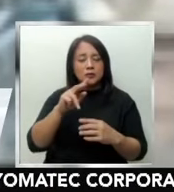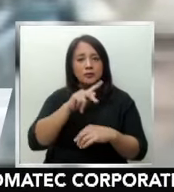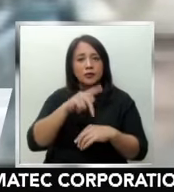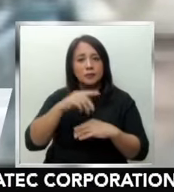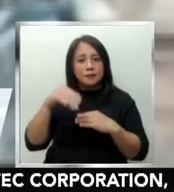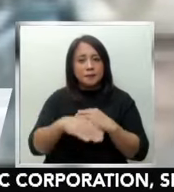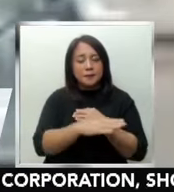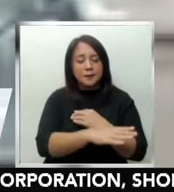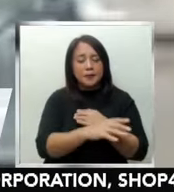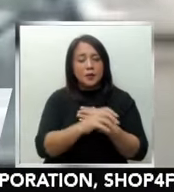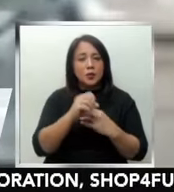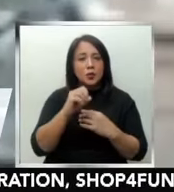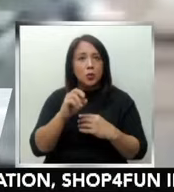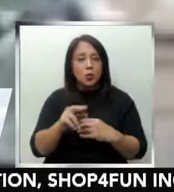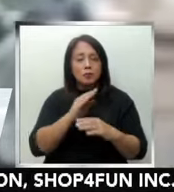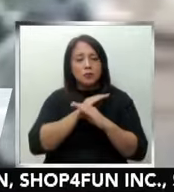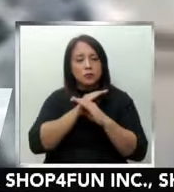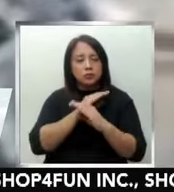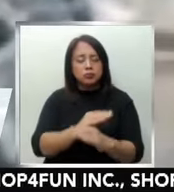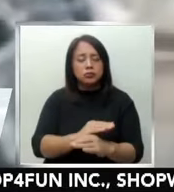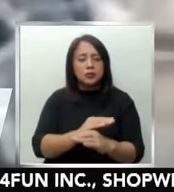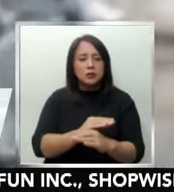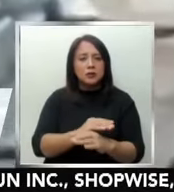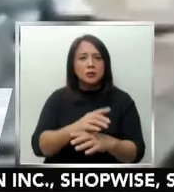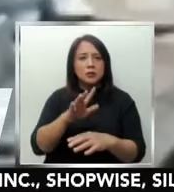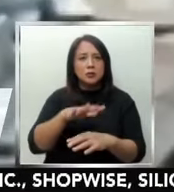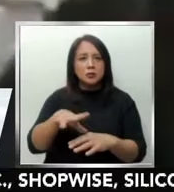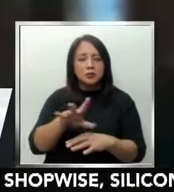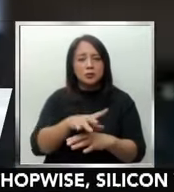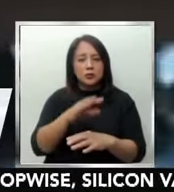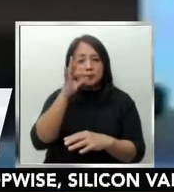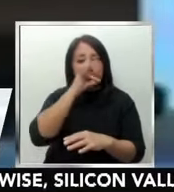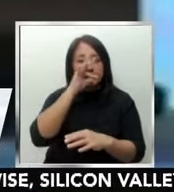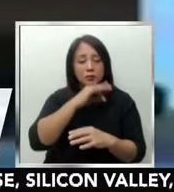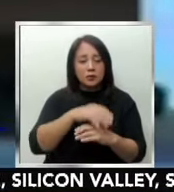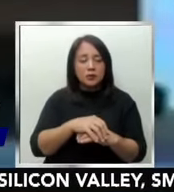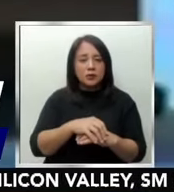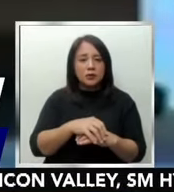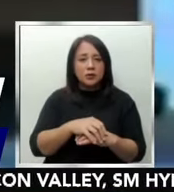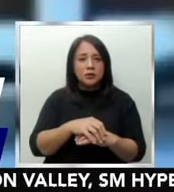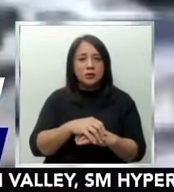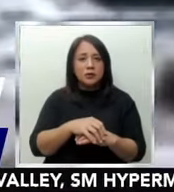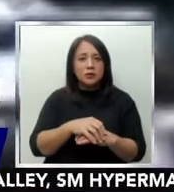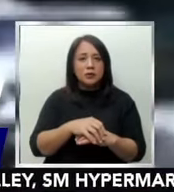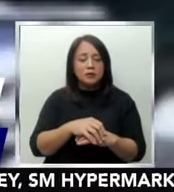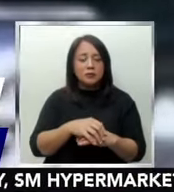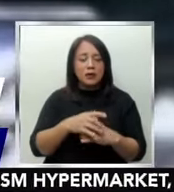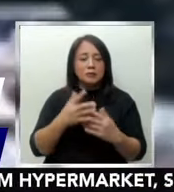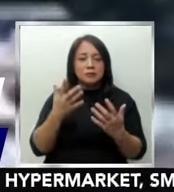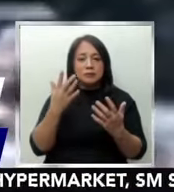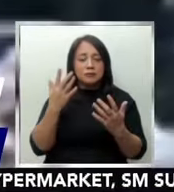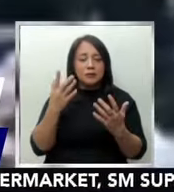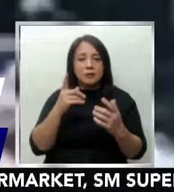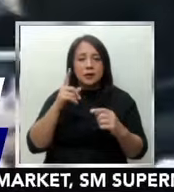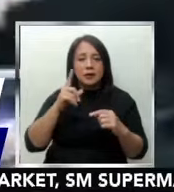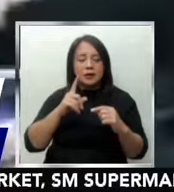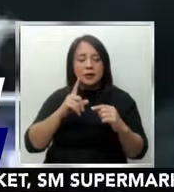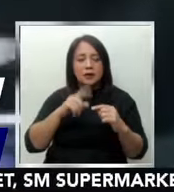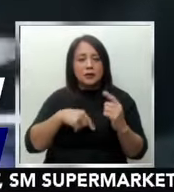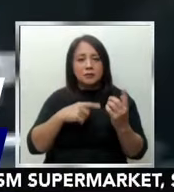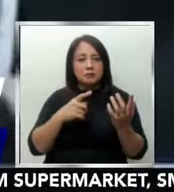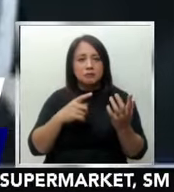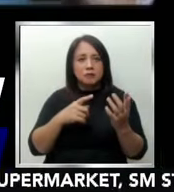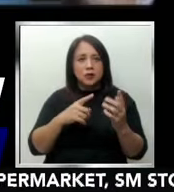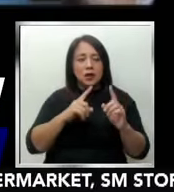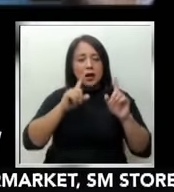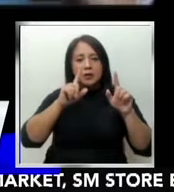pagtatanggol ng lupain na pilipino Ma'am Michael I cannot categorically Uh answer the